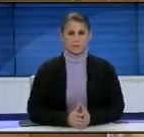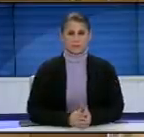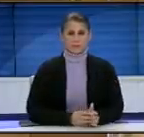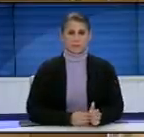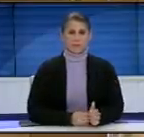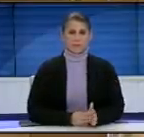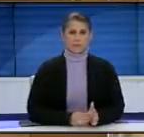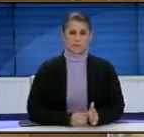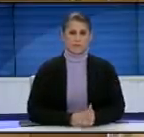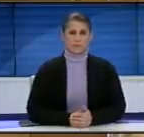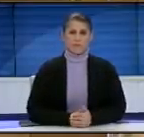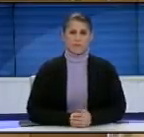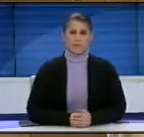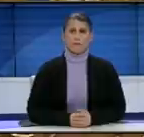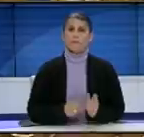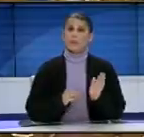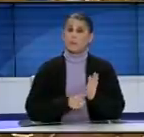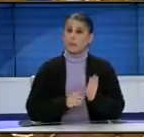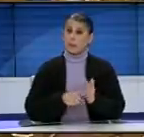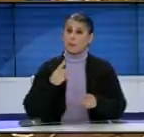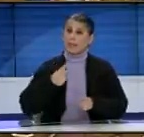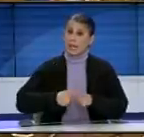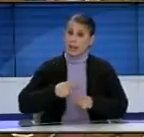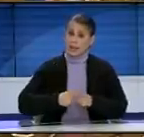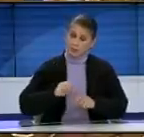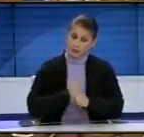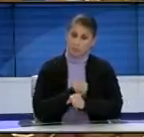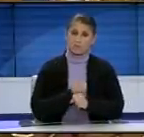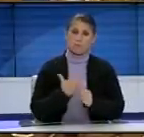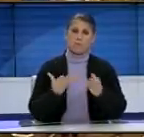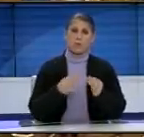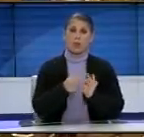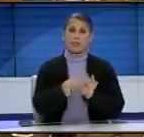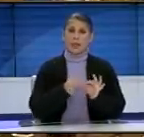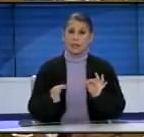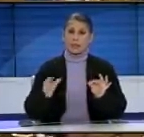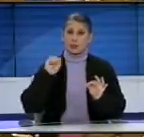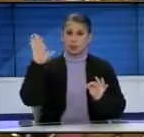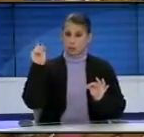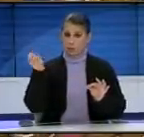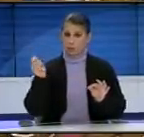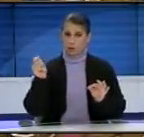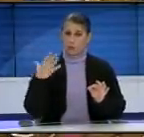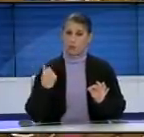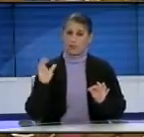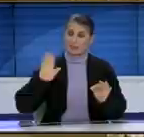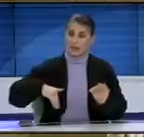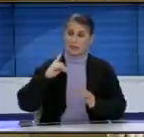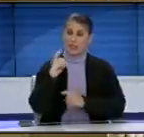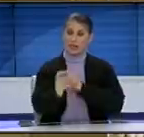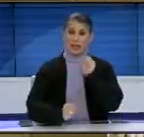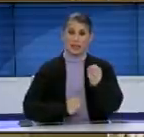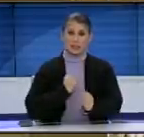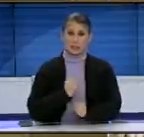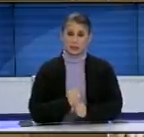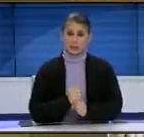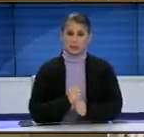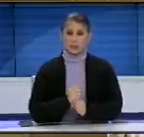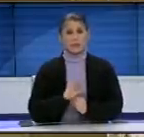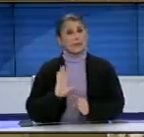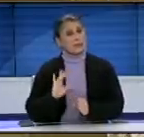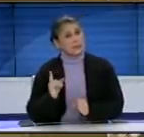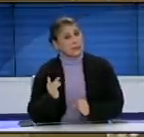Πρέπει η χώρα μας να επιμείνει στην πολυδιάστατη εξωτερική πολιτική που ασκεί τις τελευταίες δεκαετίες,